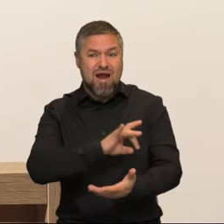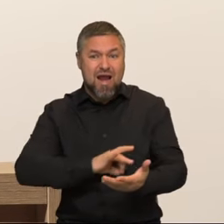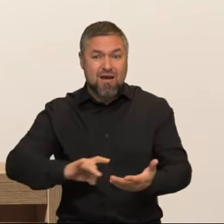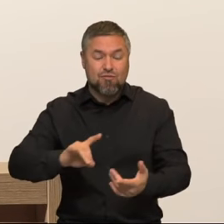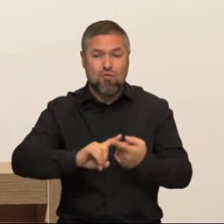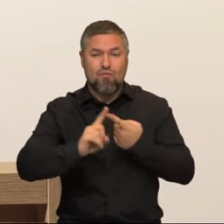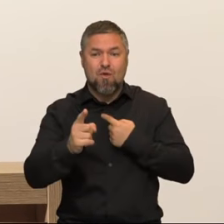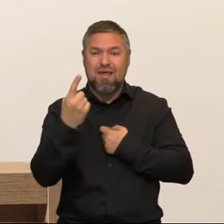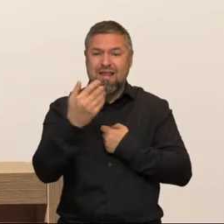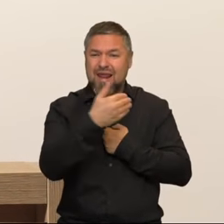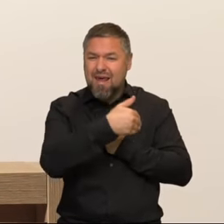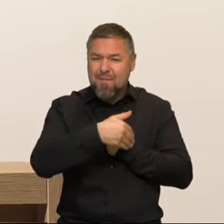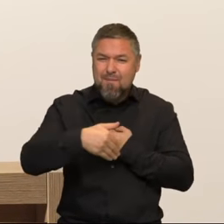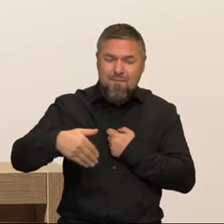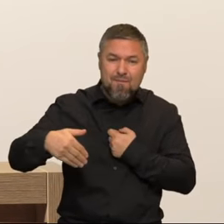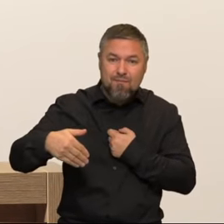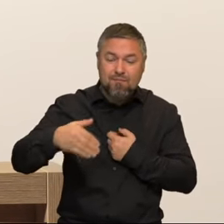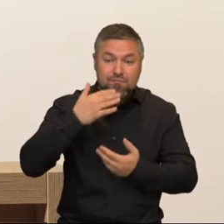to